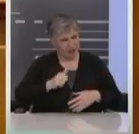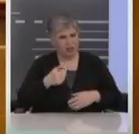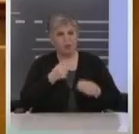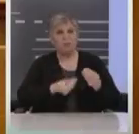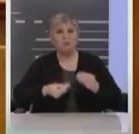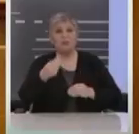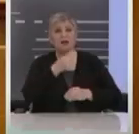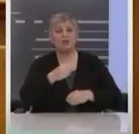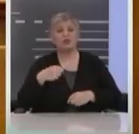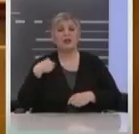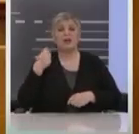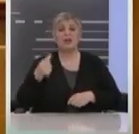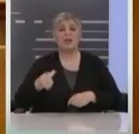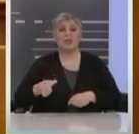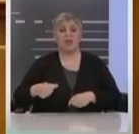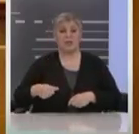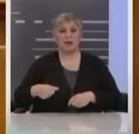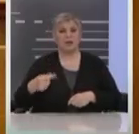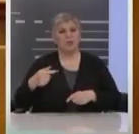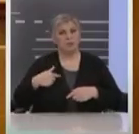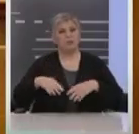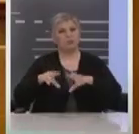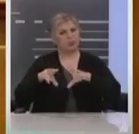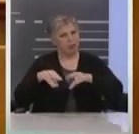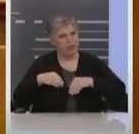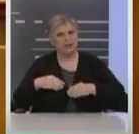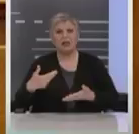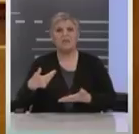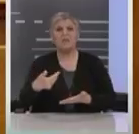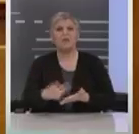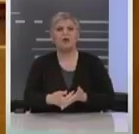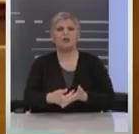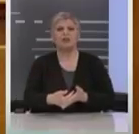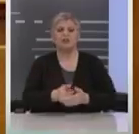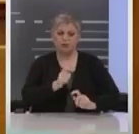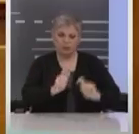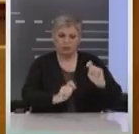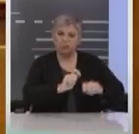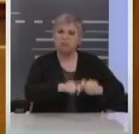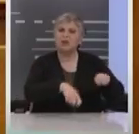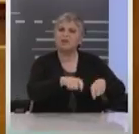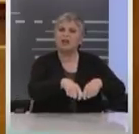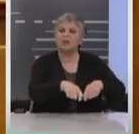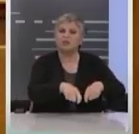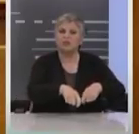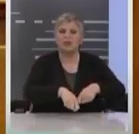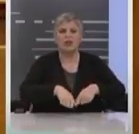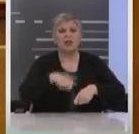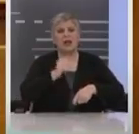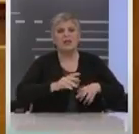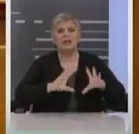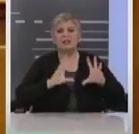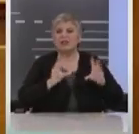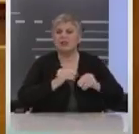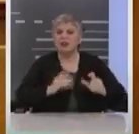δημάρχων στους οποίους έχουν εγκριθεί έργα και αιτήματα για έργα αντιπλημμυρικής